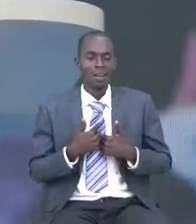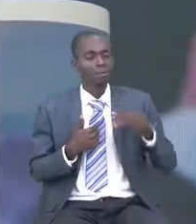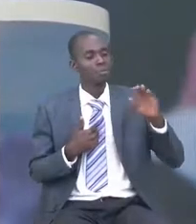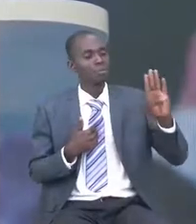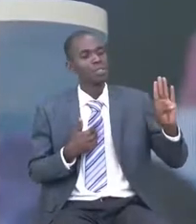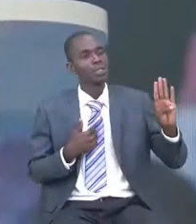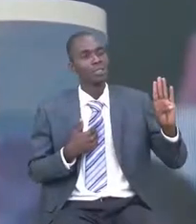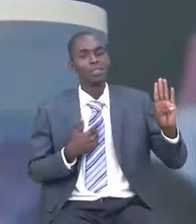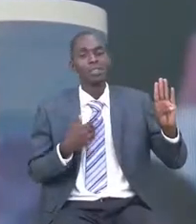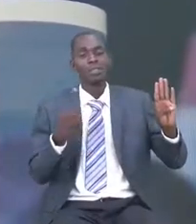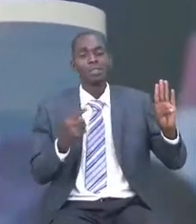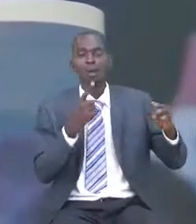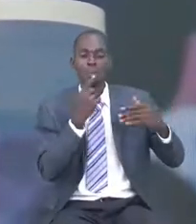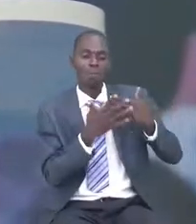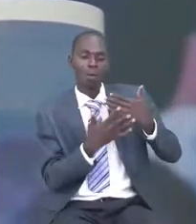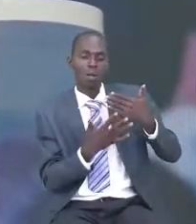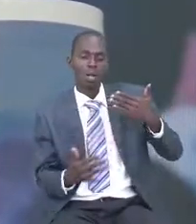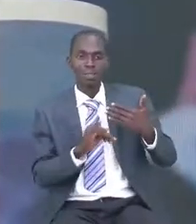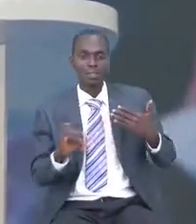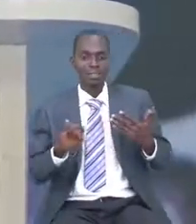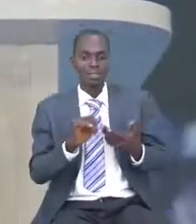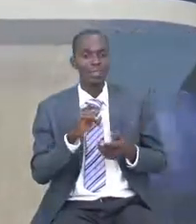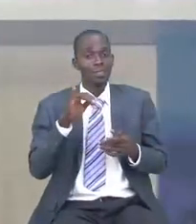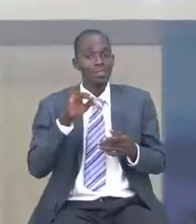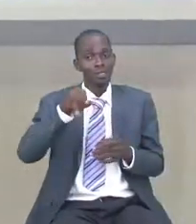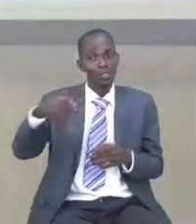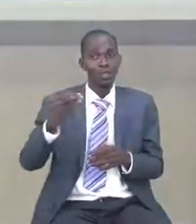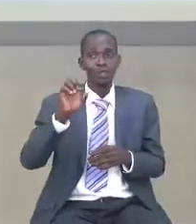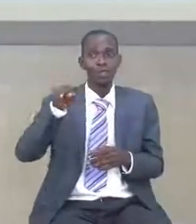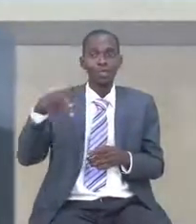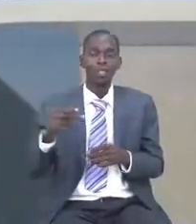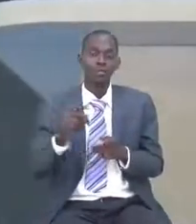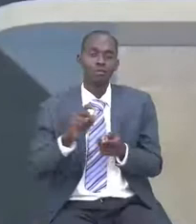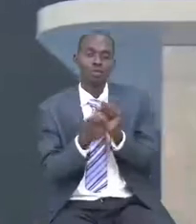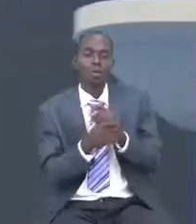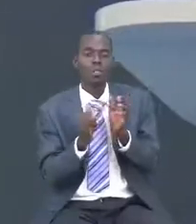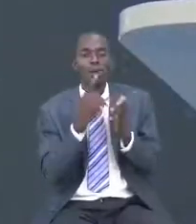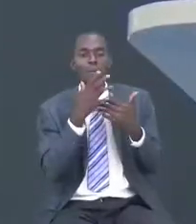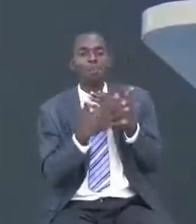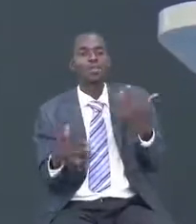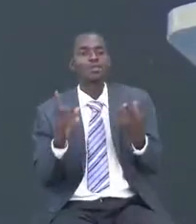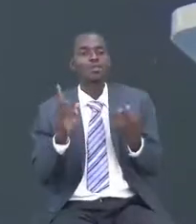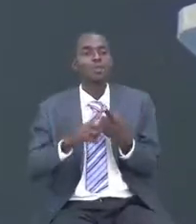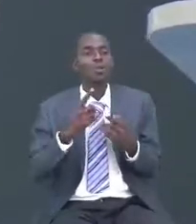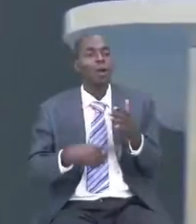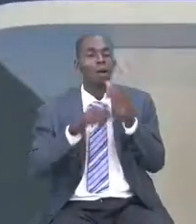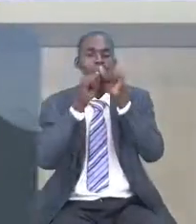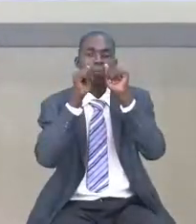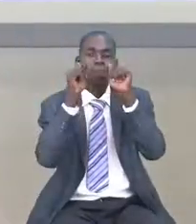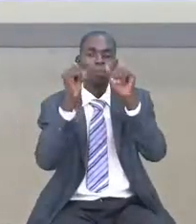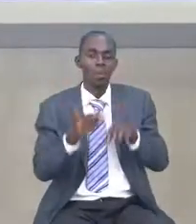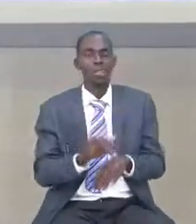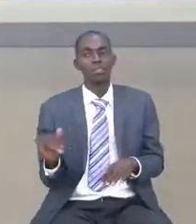le saignement. Il a transformé le saignement en bénédiction. Et il est allé dans la